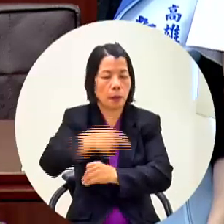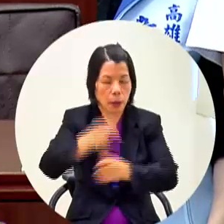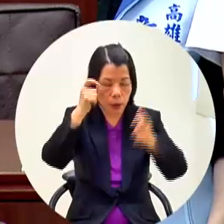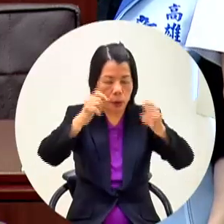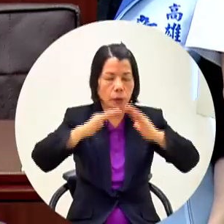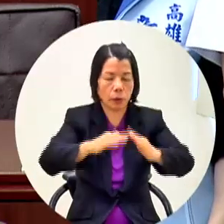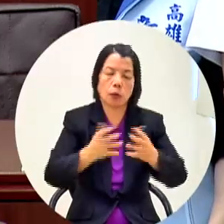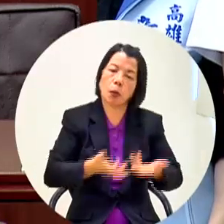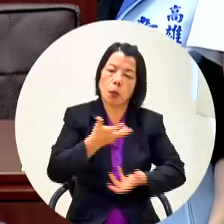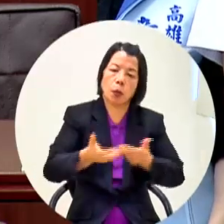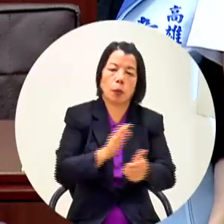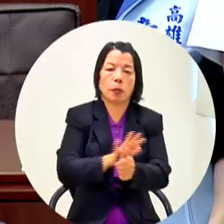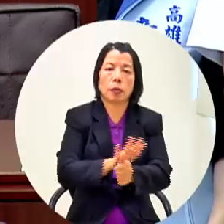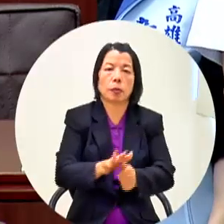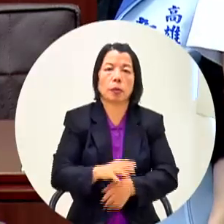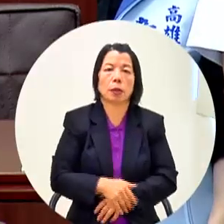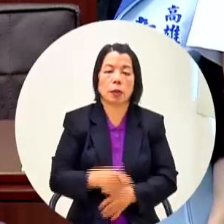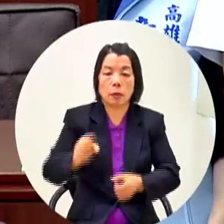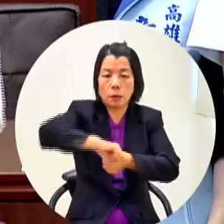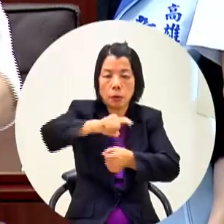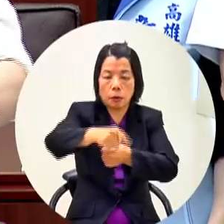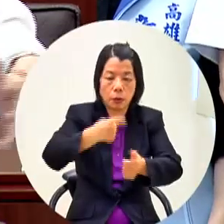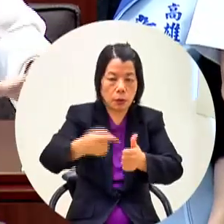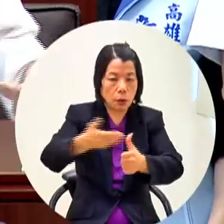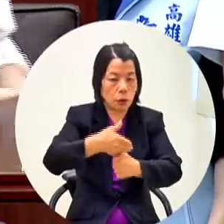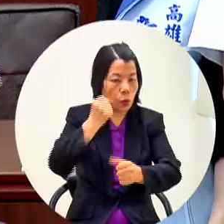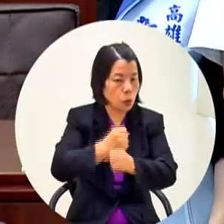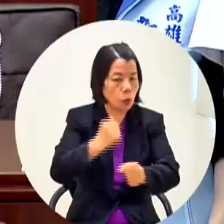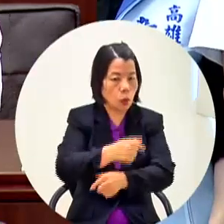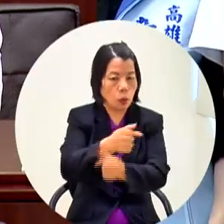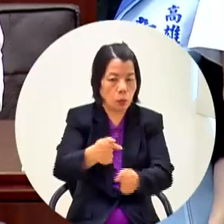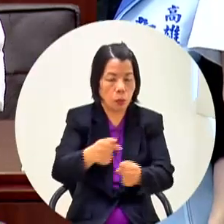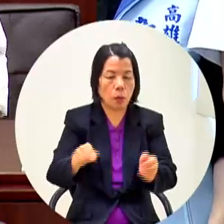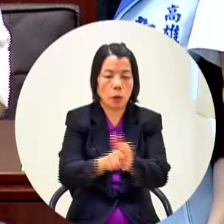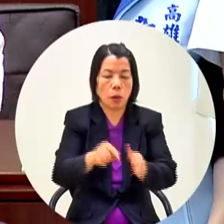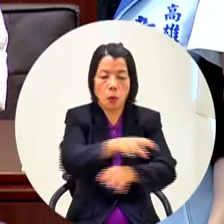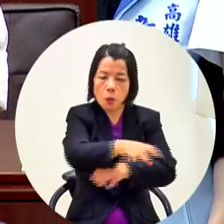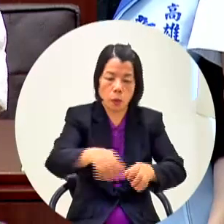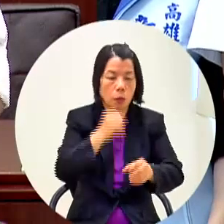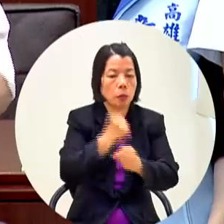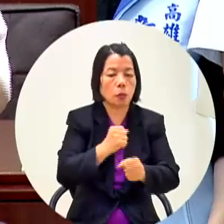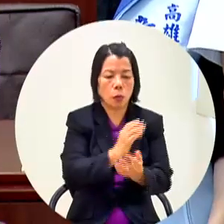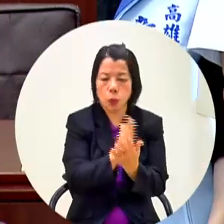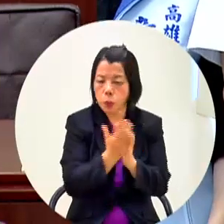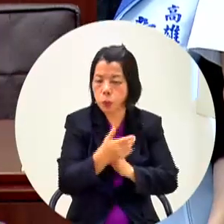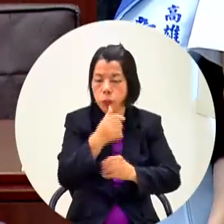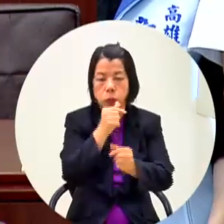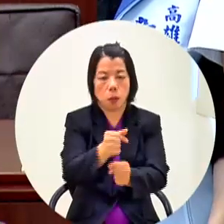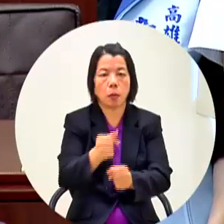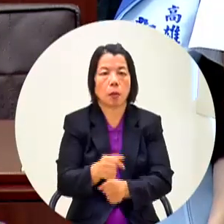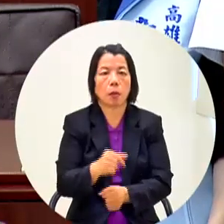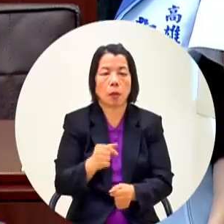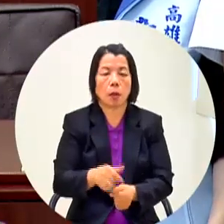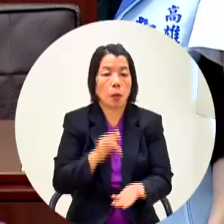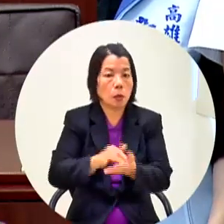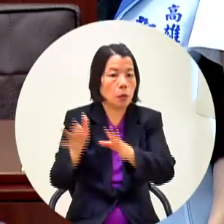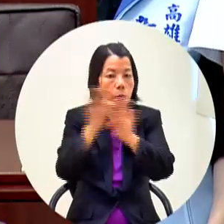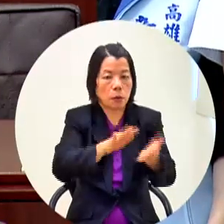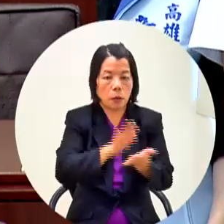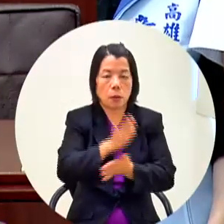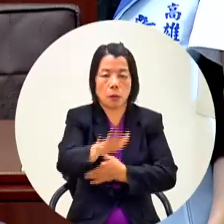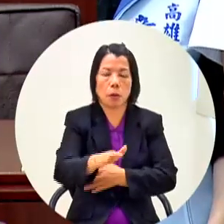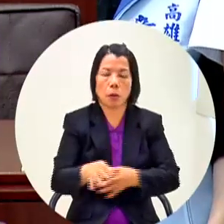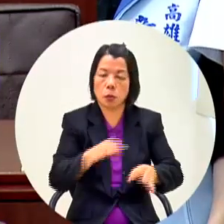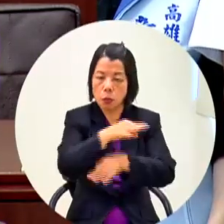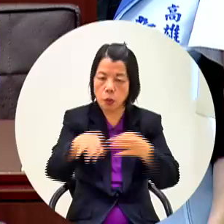暖的服务，再加上把教育搞好，我们把环境都做出来，这个在疫情过后整个经济我想